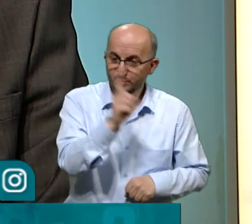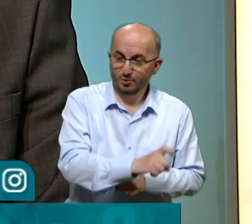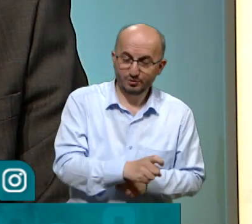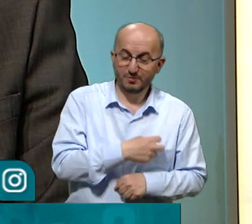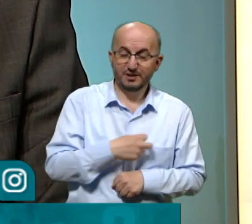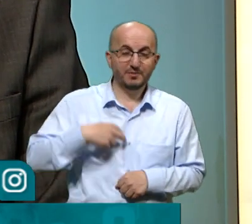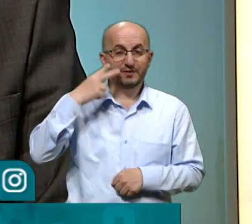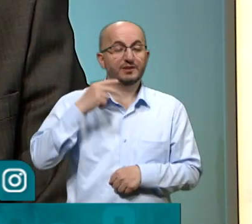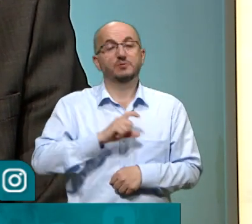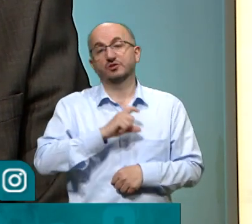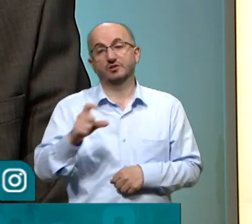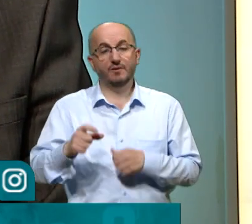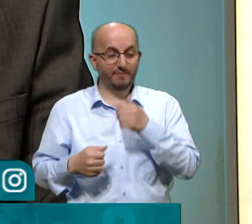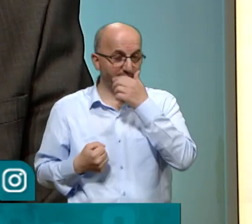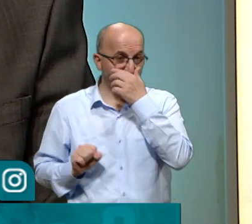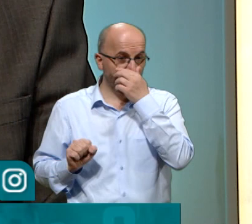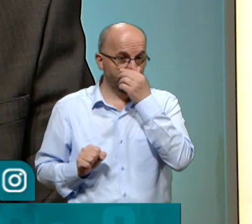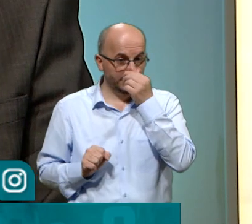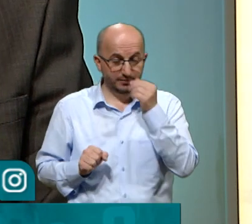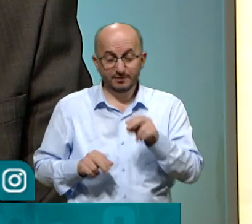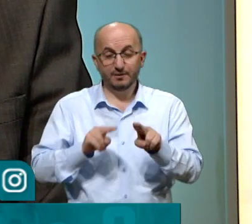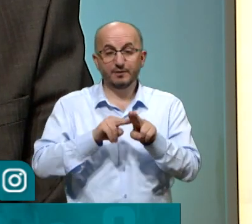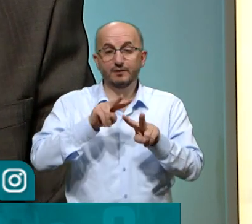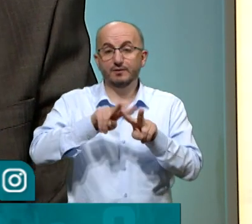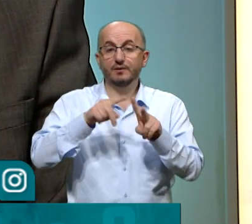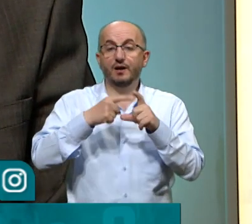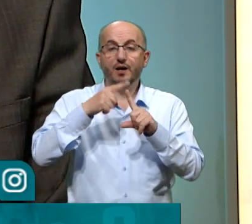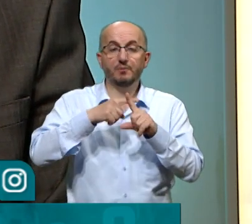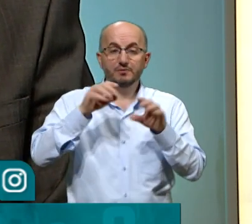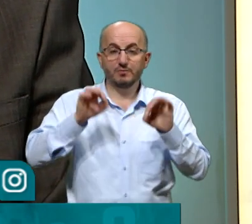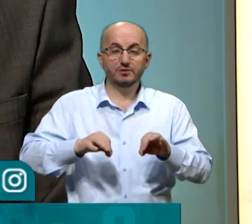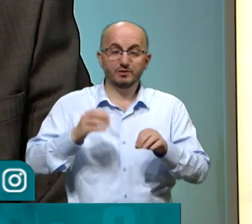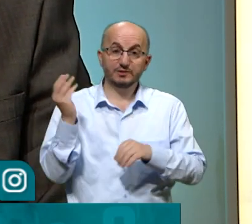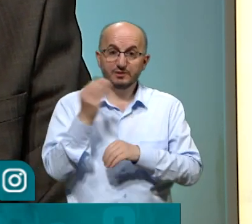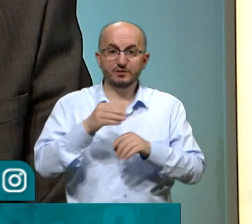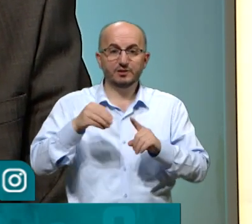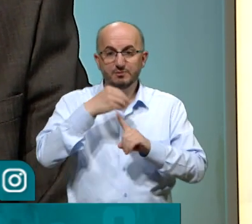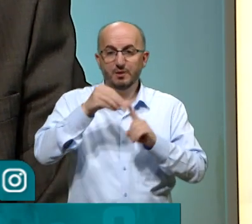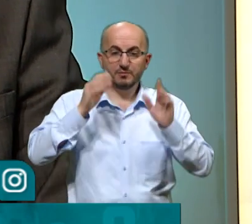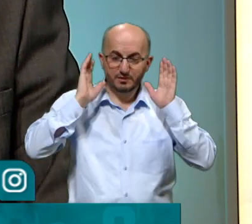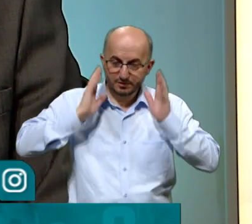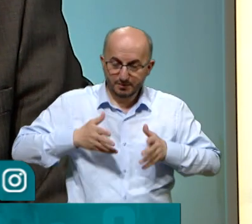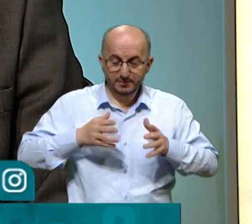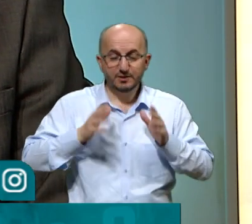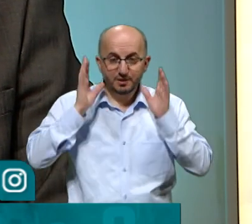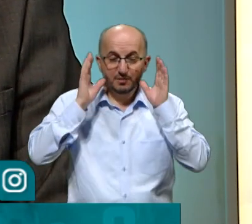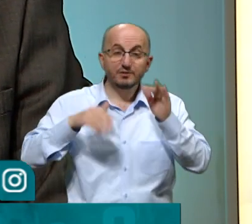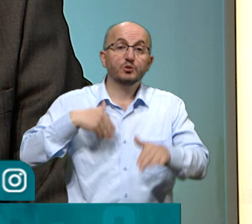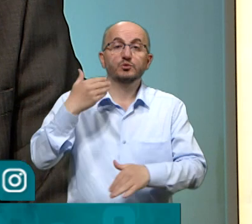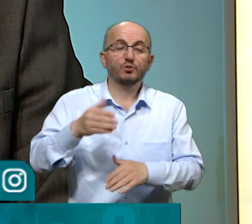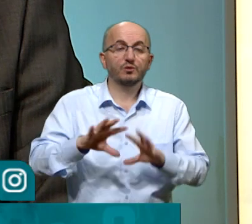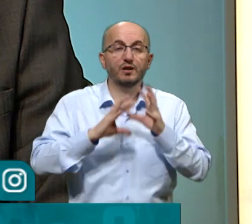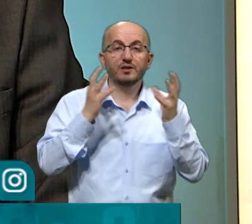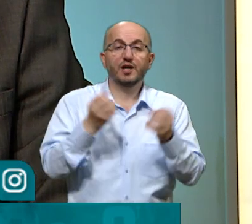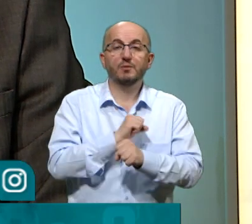Ali satılık selam da cevap vermeden kamet başlatıyor geçti namazı kıldırdı namazdan sonra kıyametin ne zaman